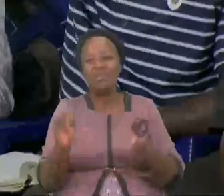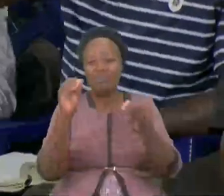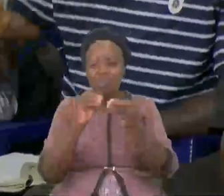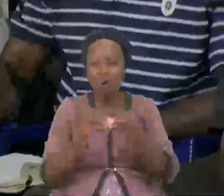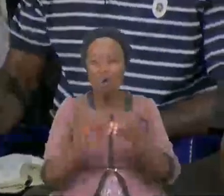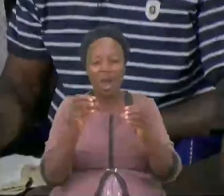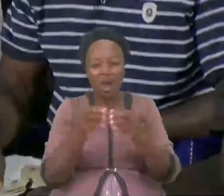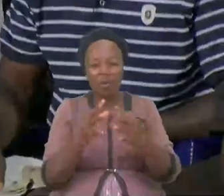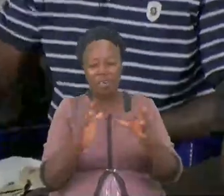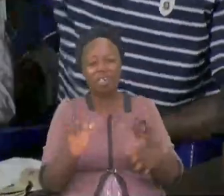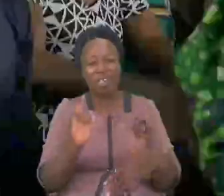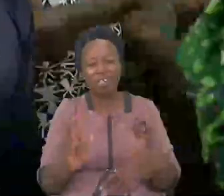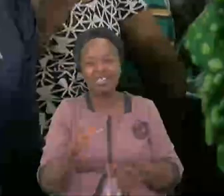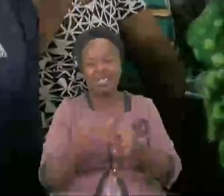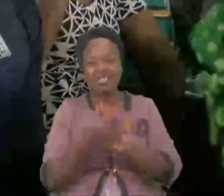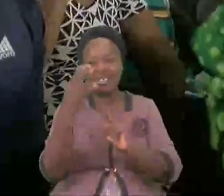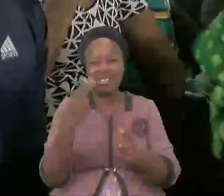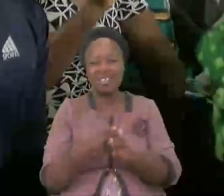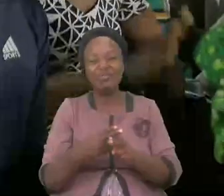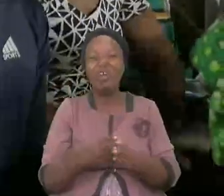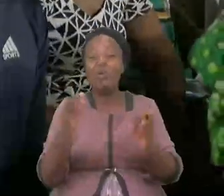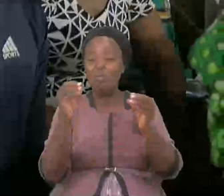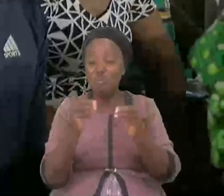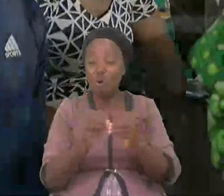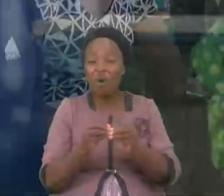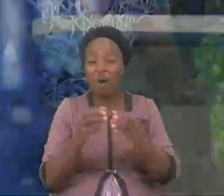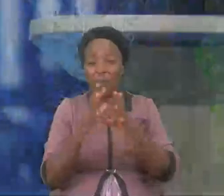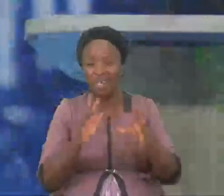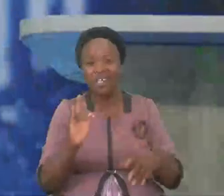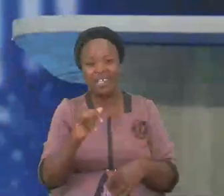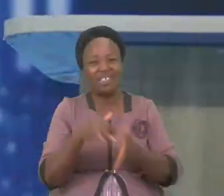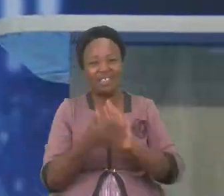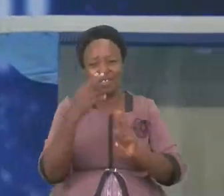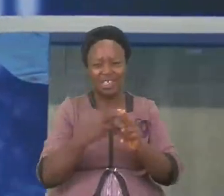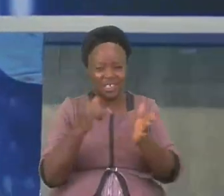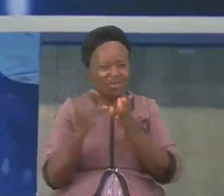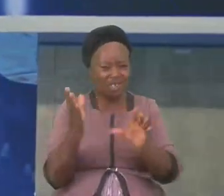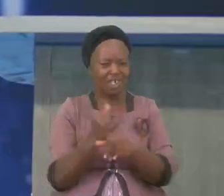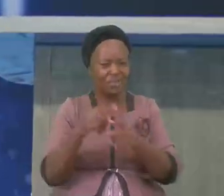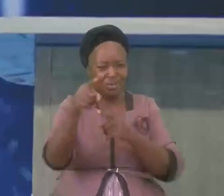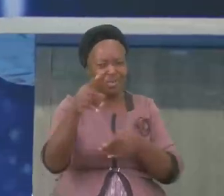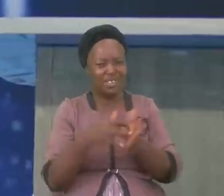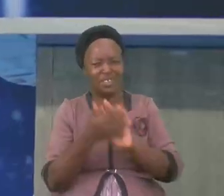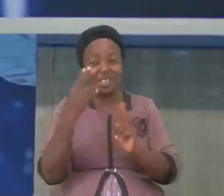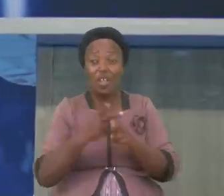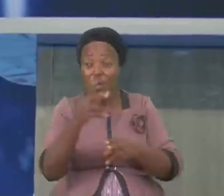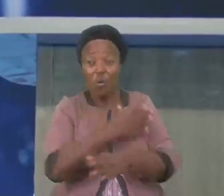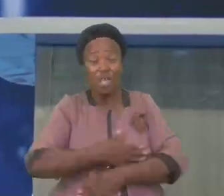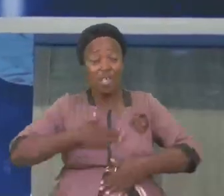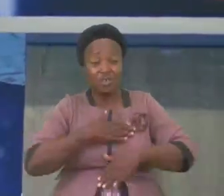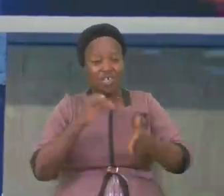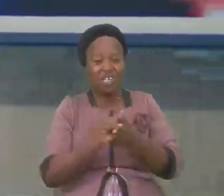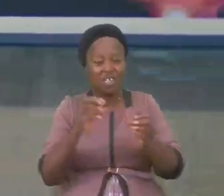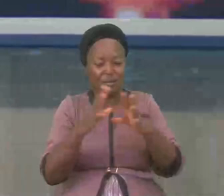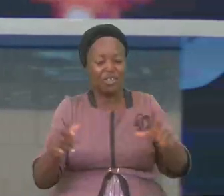abondante. Est-ce que tu es là? Plus abondante. Ça va te parvenir. Tu vas jouir de